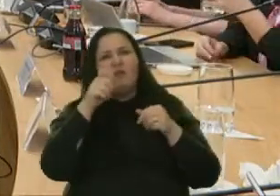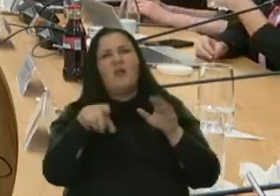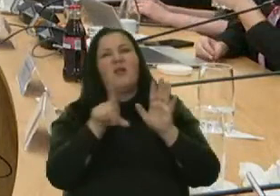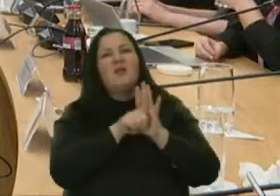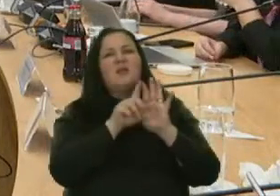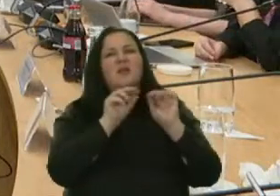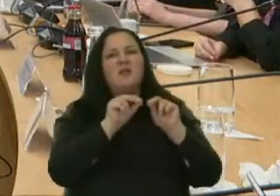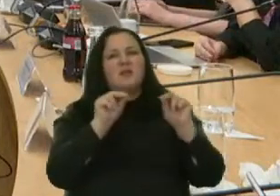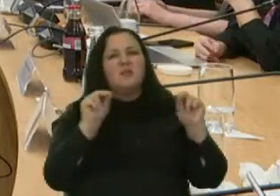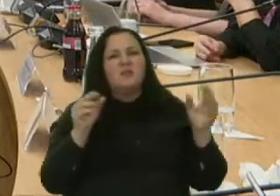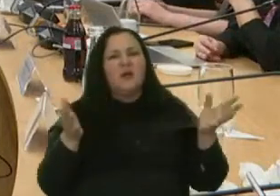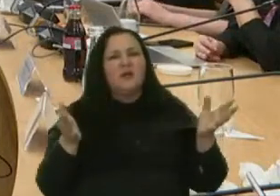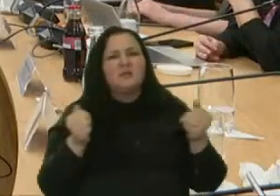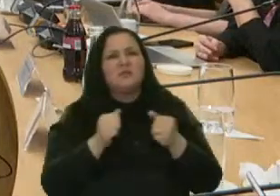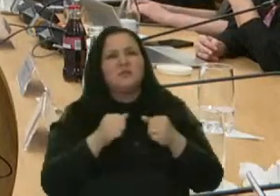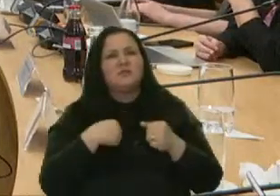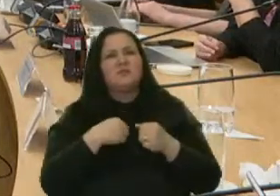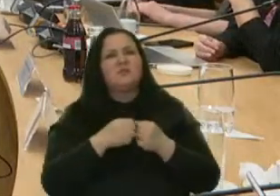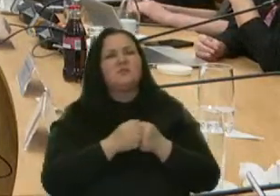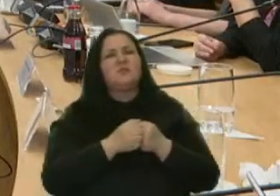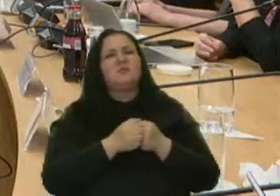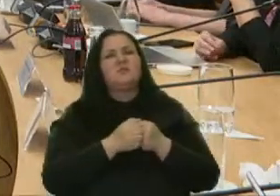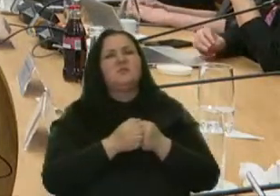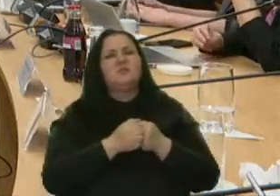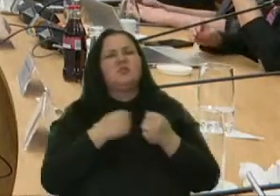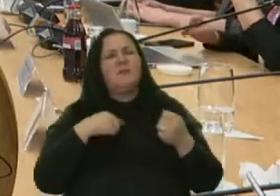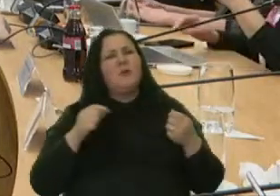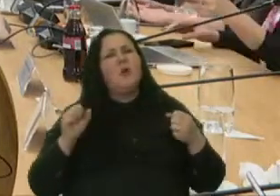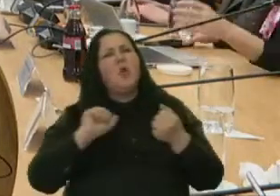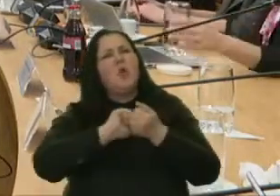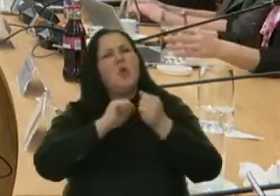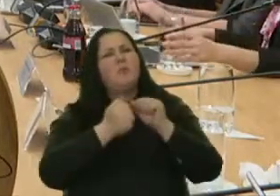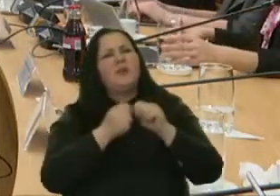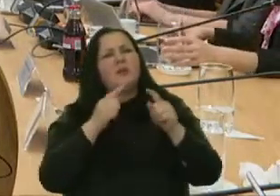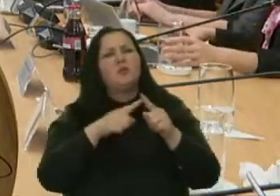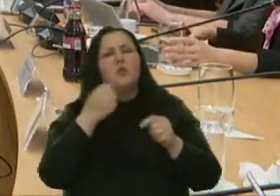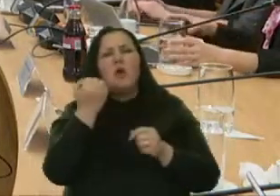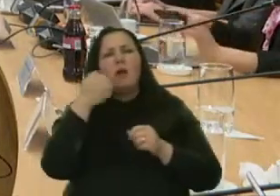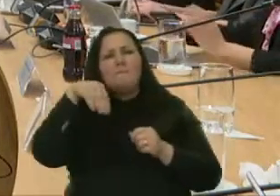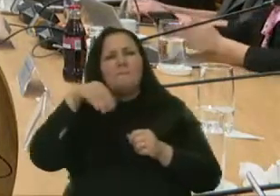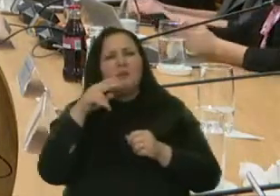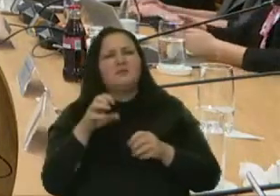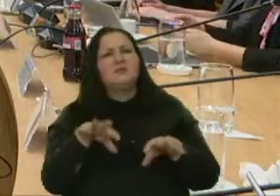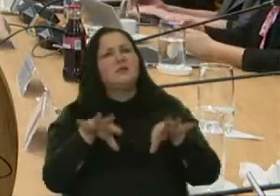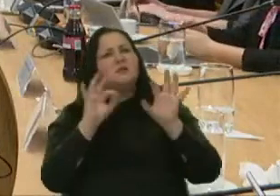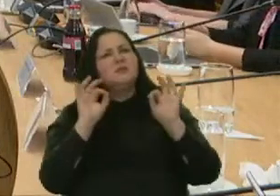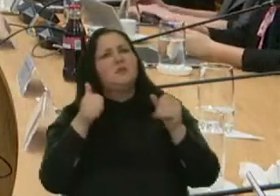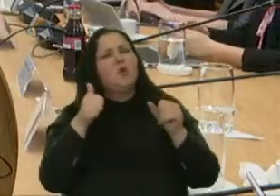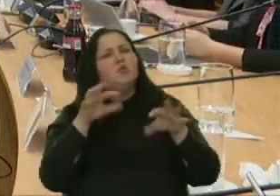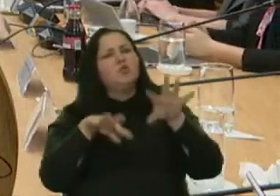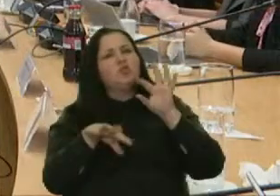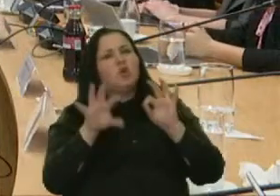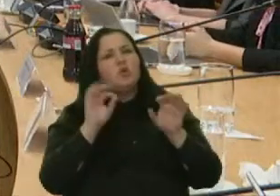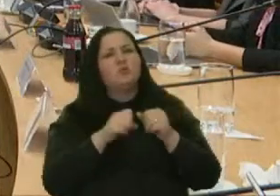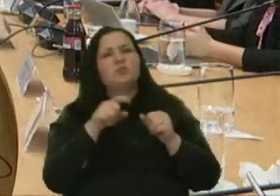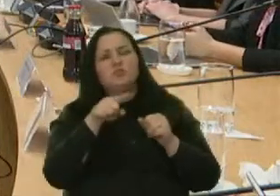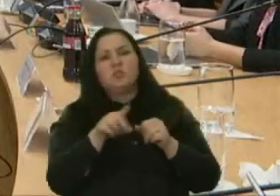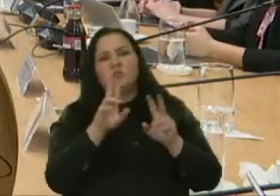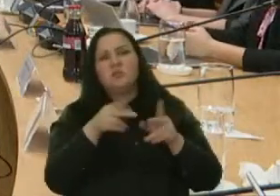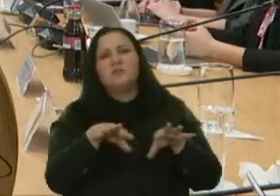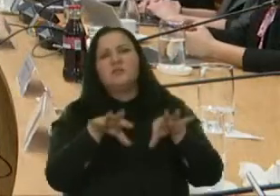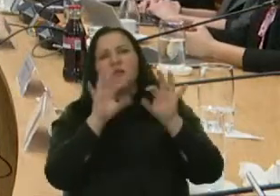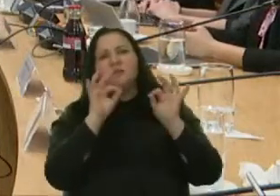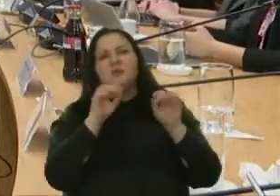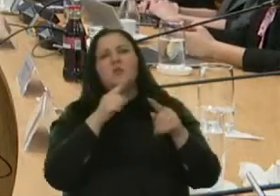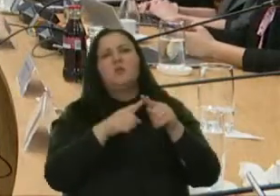și ne a bătut cu mereu ne am bătut două săptămâni cot la cot să putem găsi o soluție și aici Acuma trebuie să găsim cu